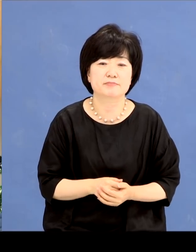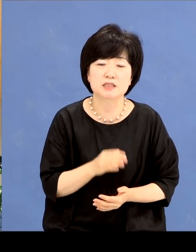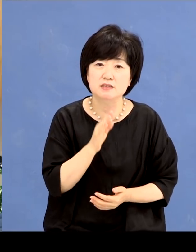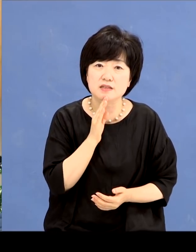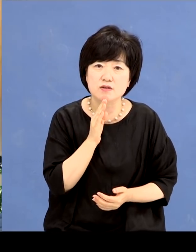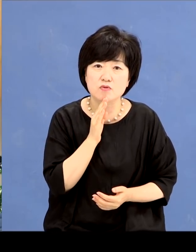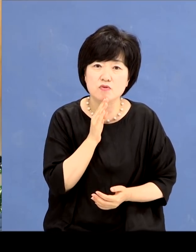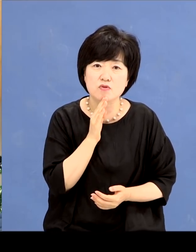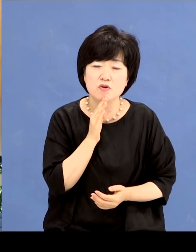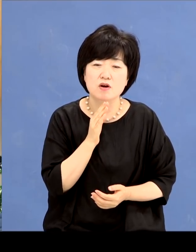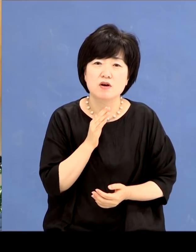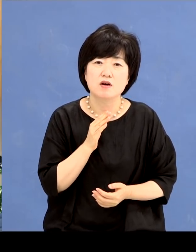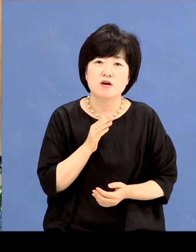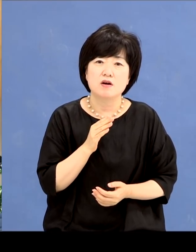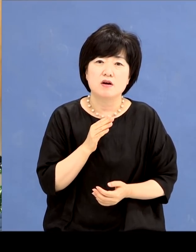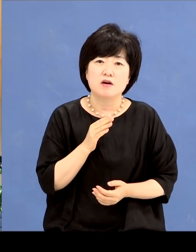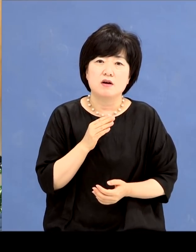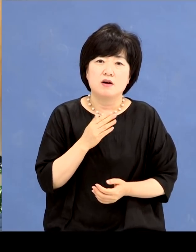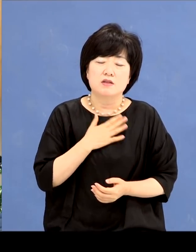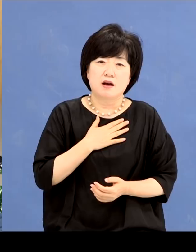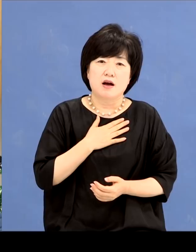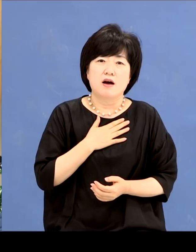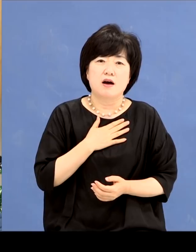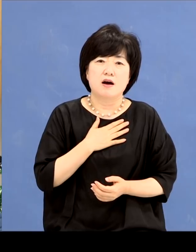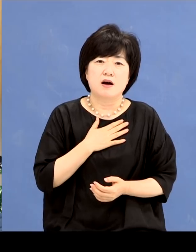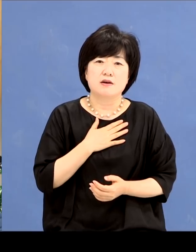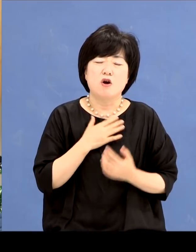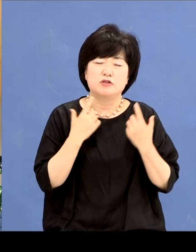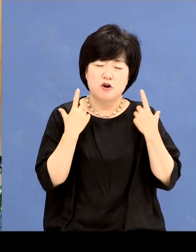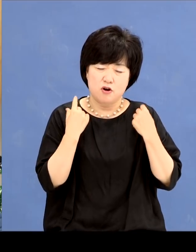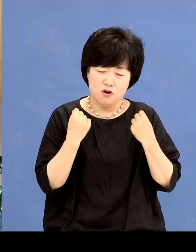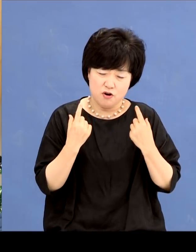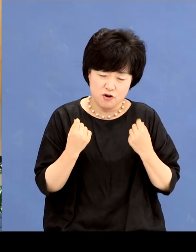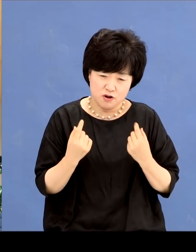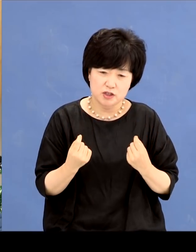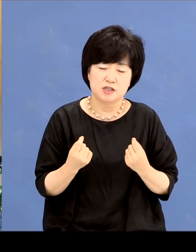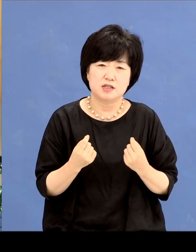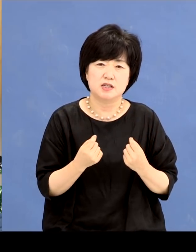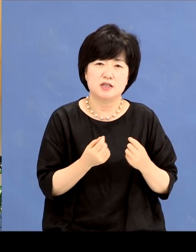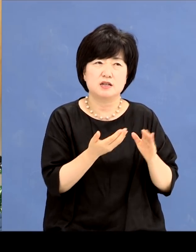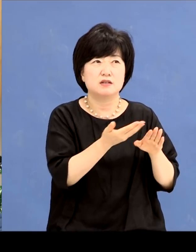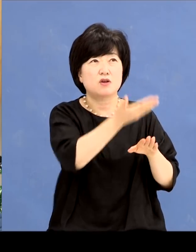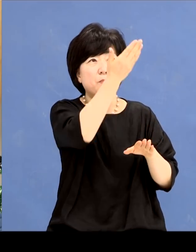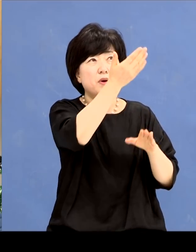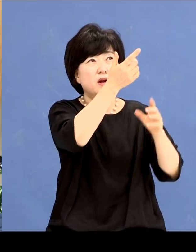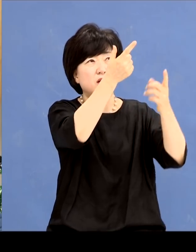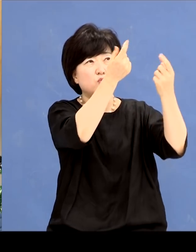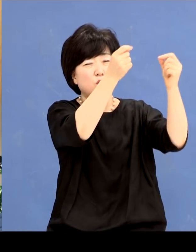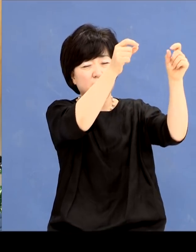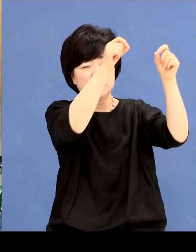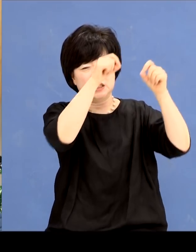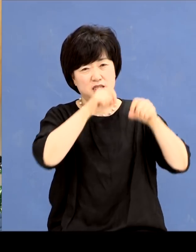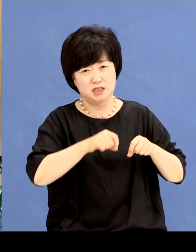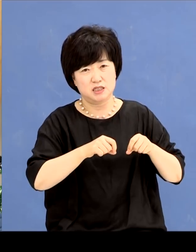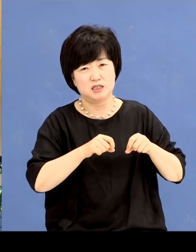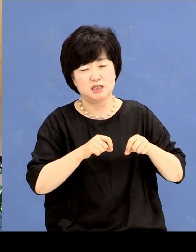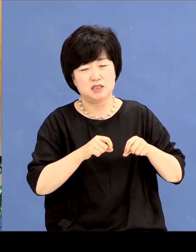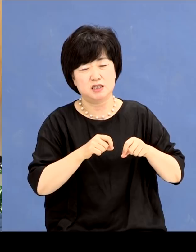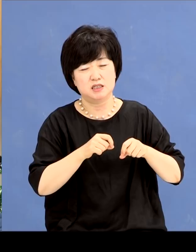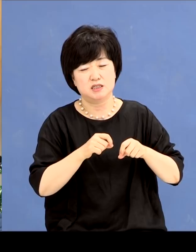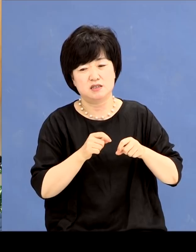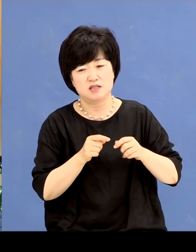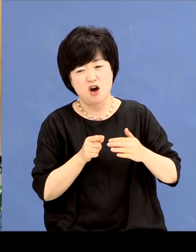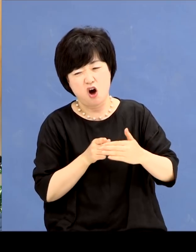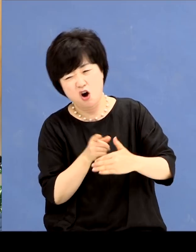여전히 부인하지만 네. 부정하지만 우리가 여전히 저희 선배들과 같은 모습으로 살아가는 친구들이 너무 많아요.